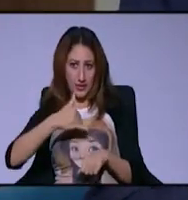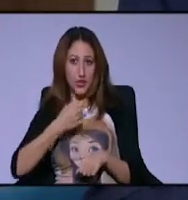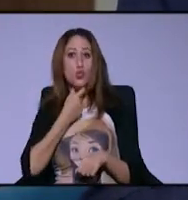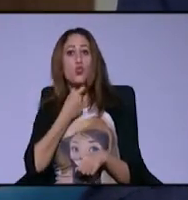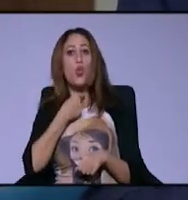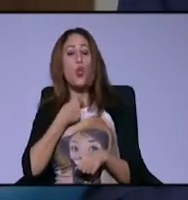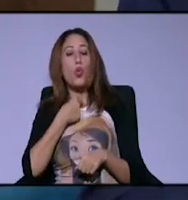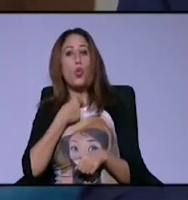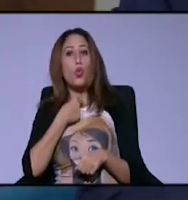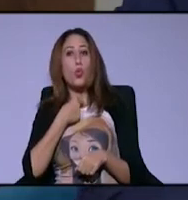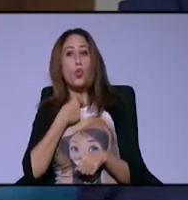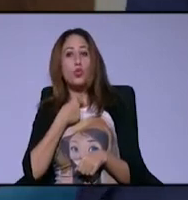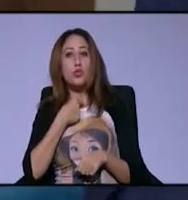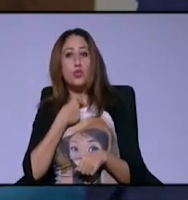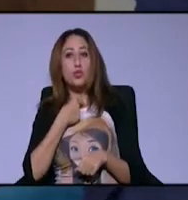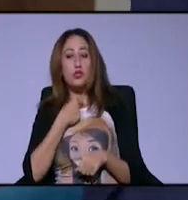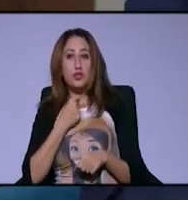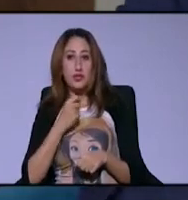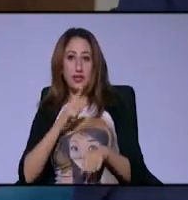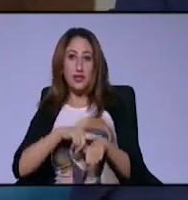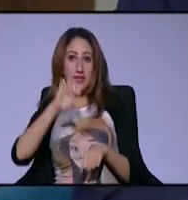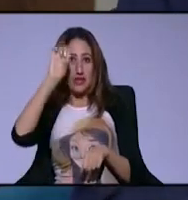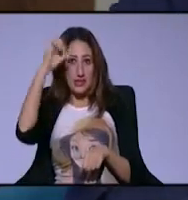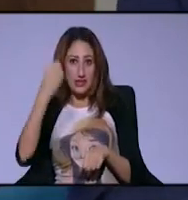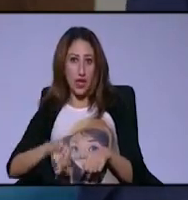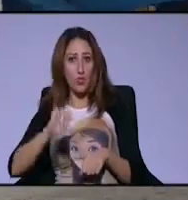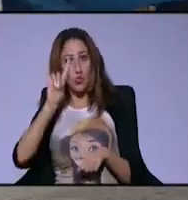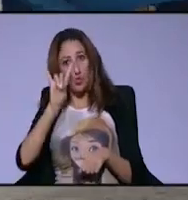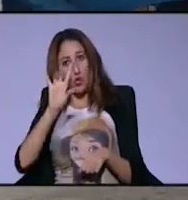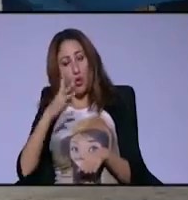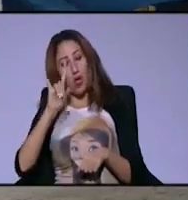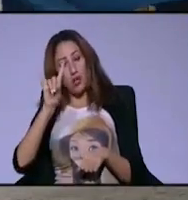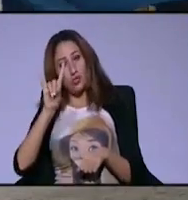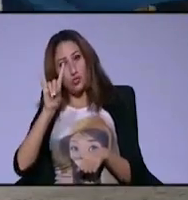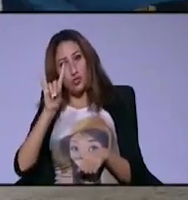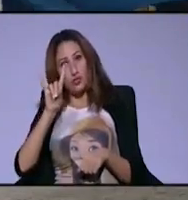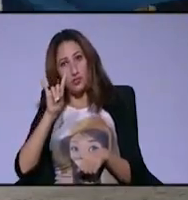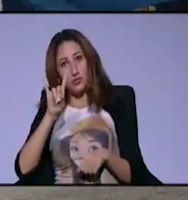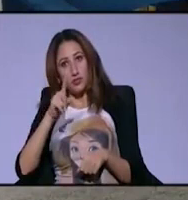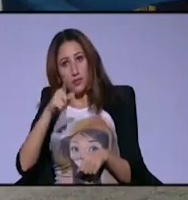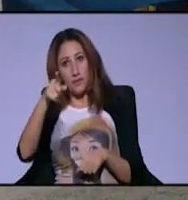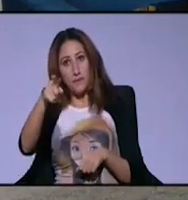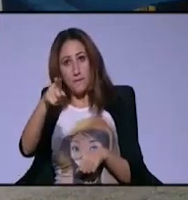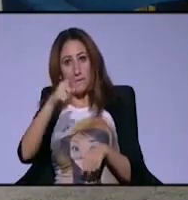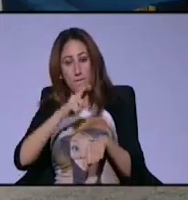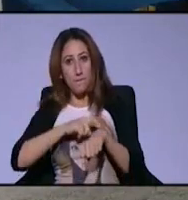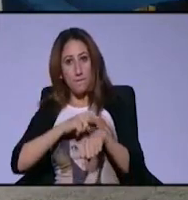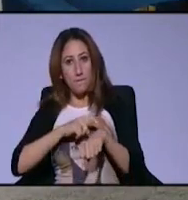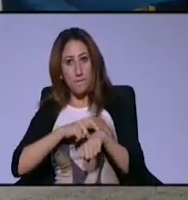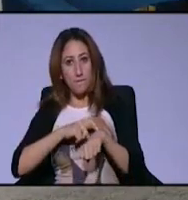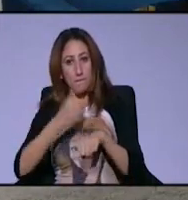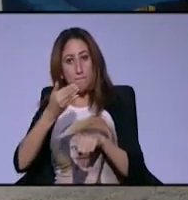يسجل ساعة مثلا 9:30 أو 10، يسبق الموعد